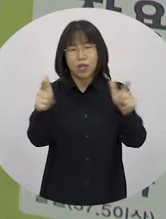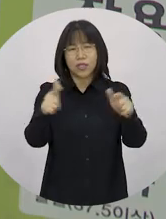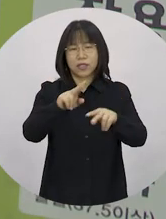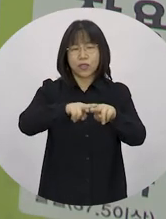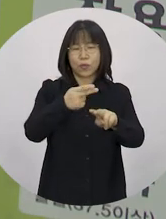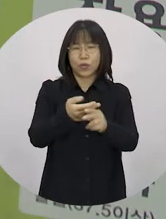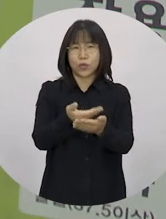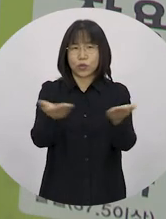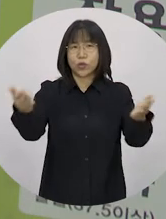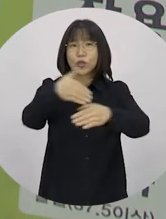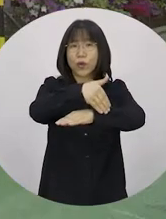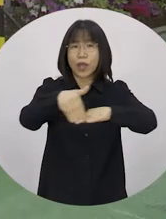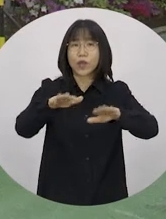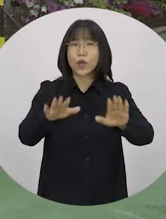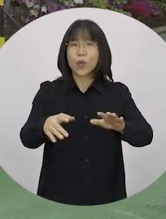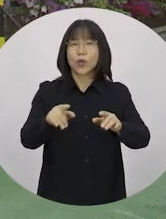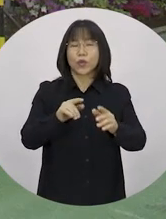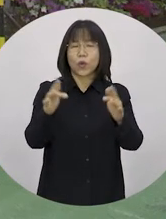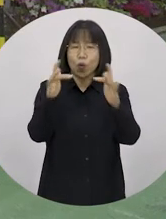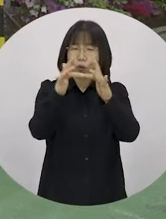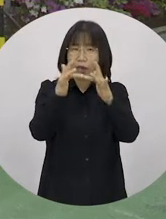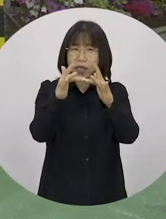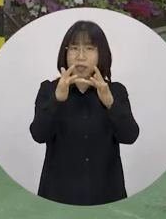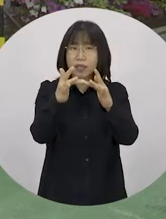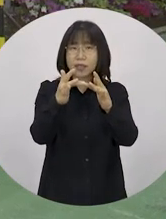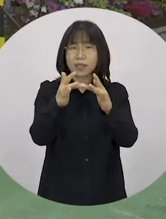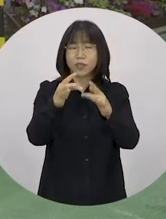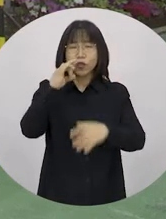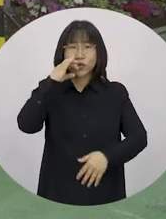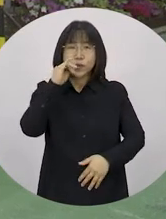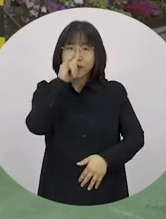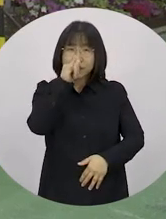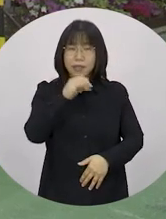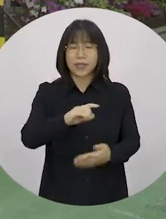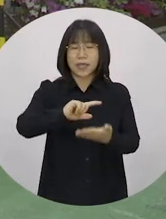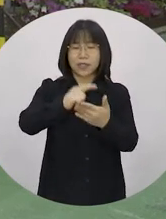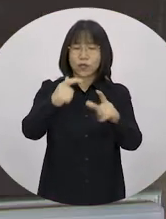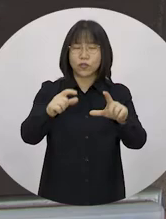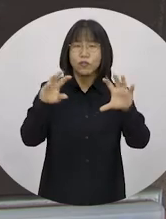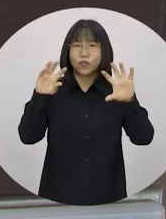선물도 배포할 예정입니다. 기타 이번 온라인 행사에 대한 자세한